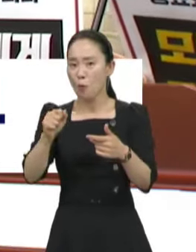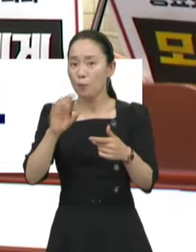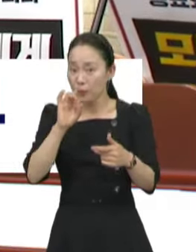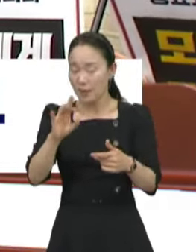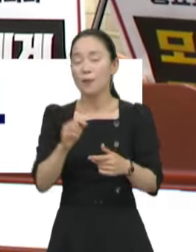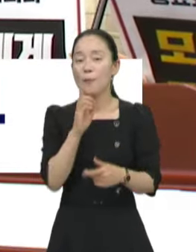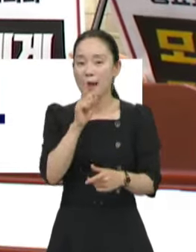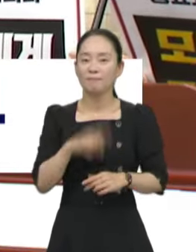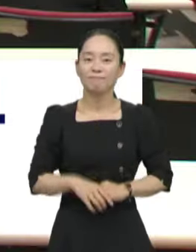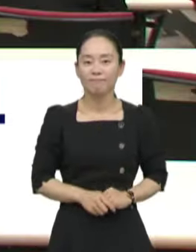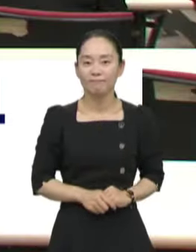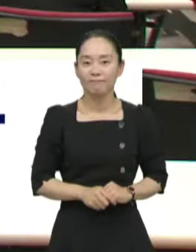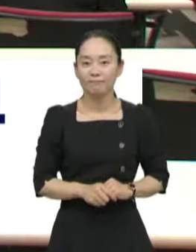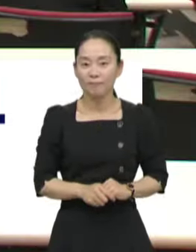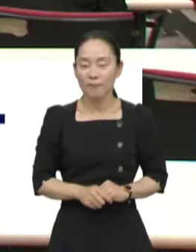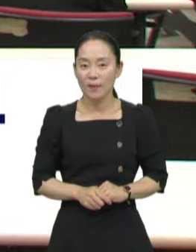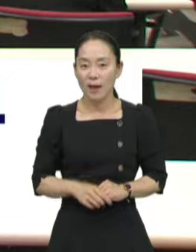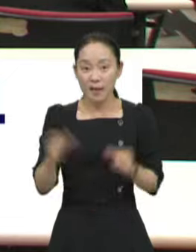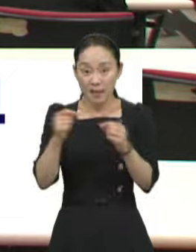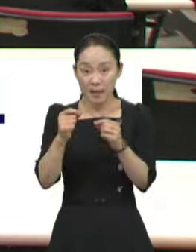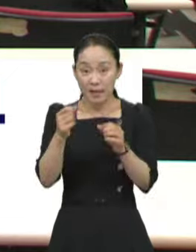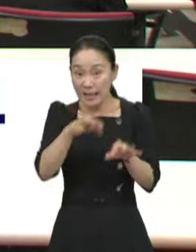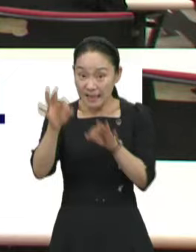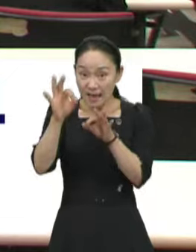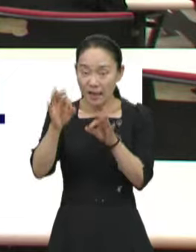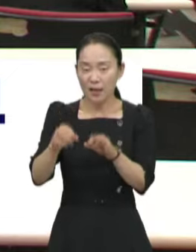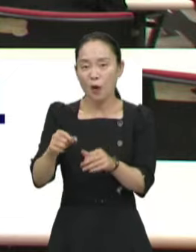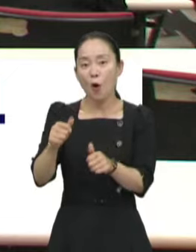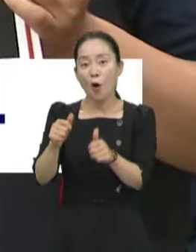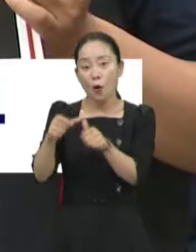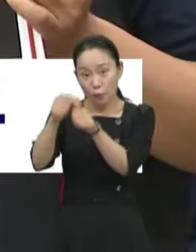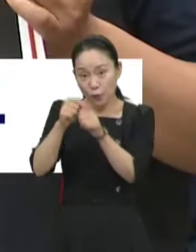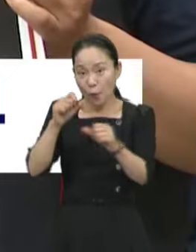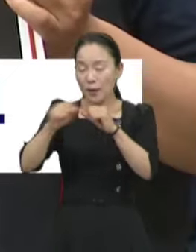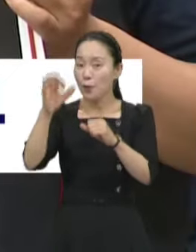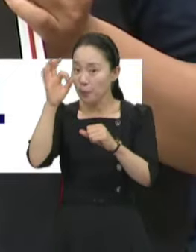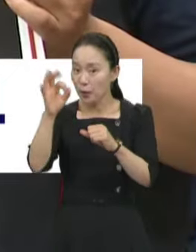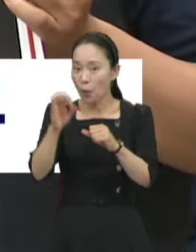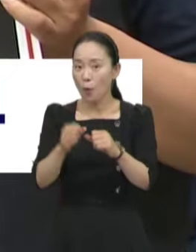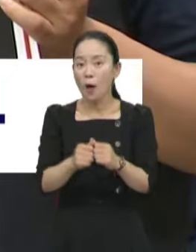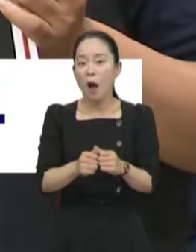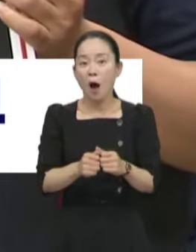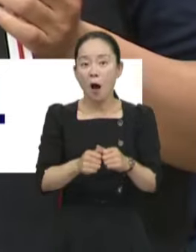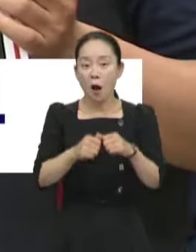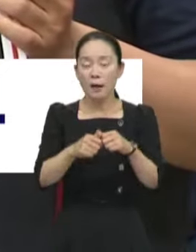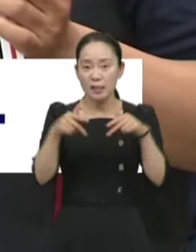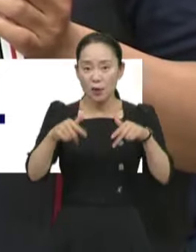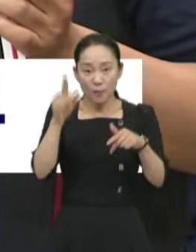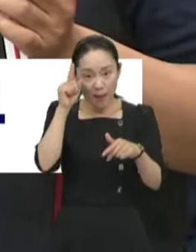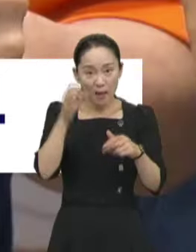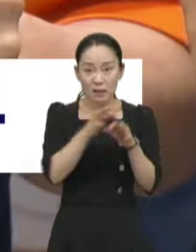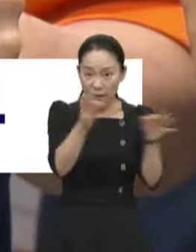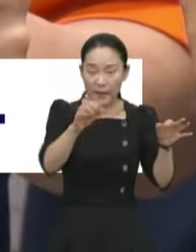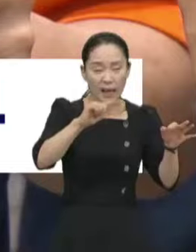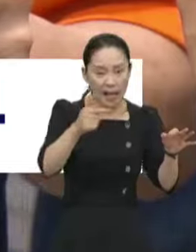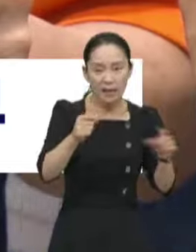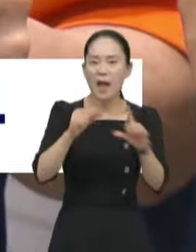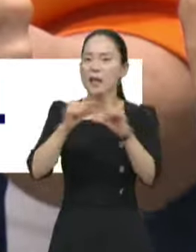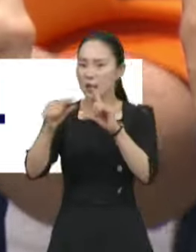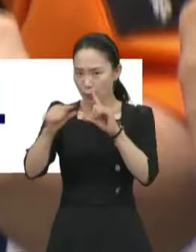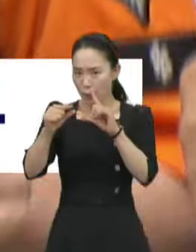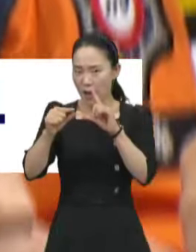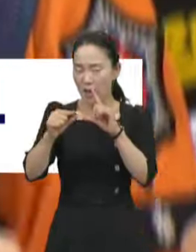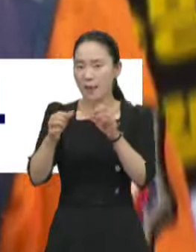않는다고 지적했습니다. 또 최근 인상된 구조 구급 활동비가 모든 소방관이 아닌 출동하는 일부